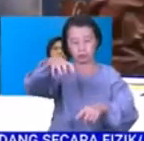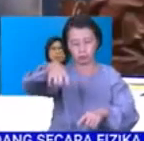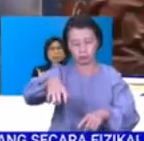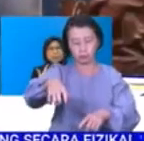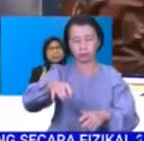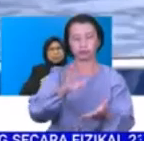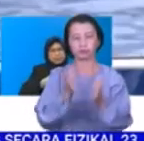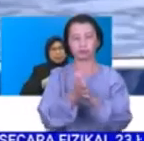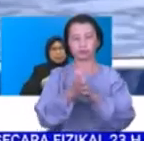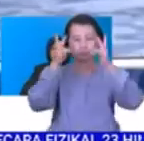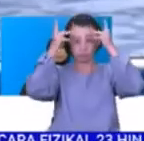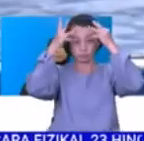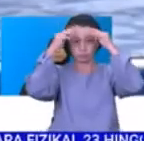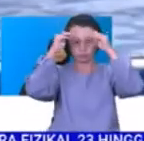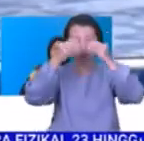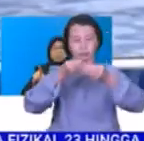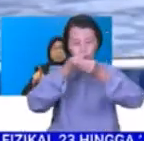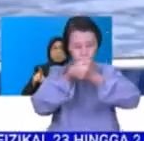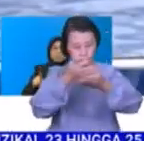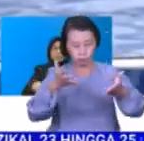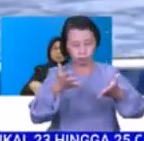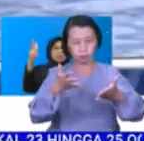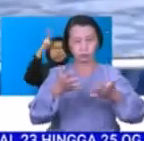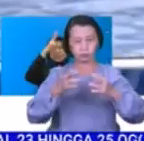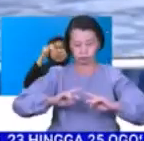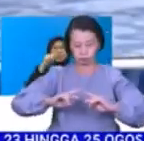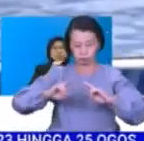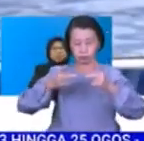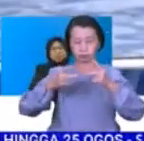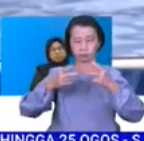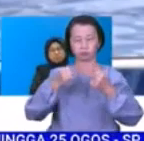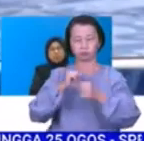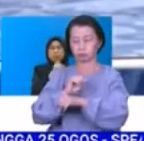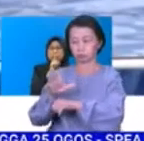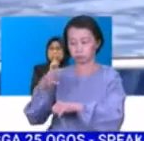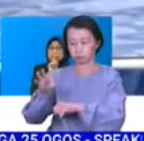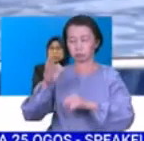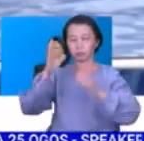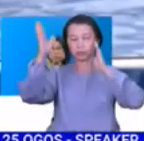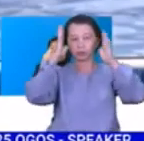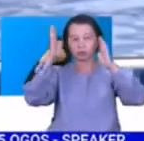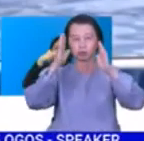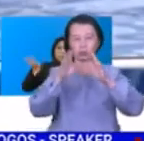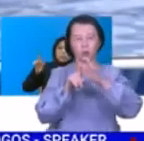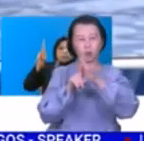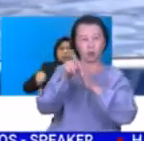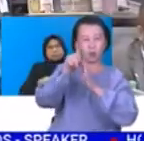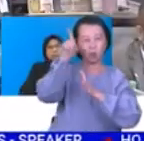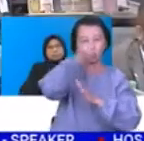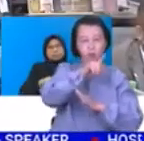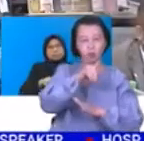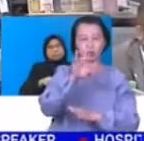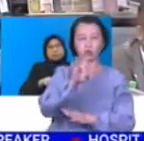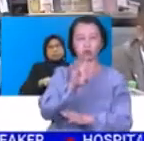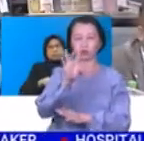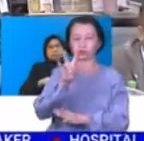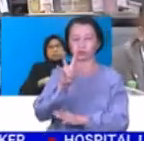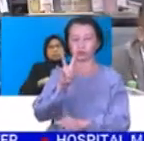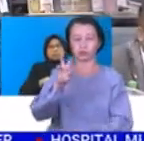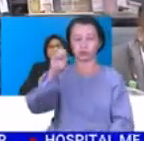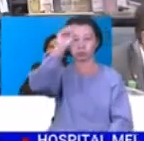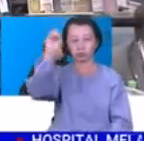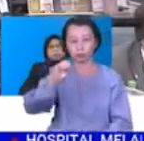sementara itu berada menteri turut memaklumkan kadar pemulihan akibat vobiscum belas di Malaysia agak tinggi yaitu 80